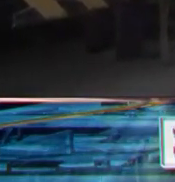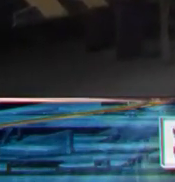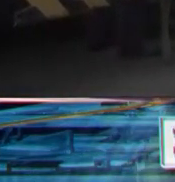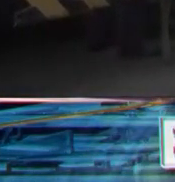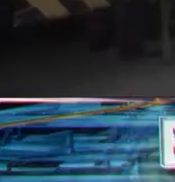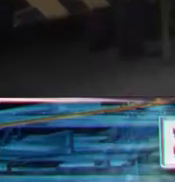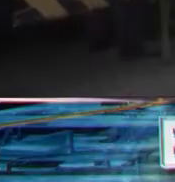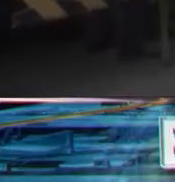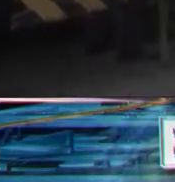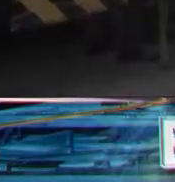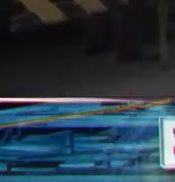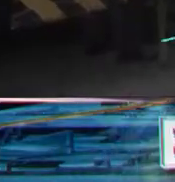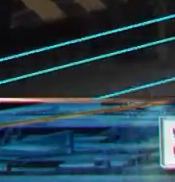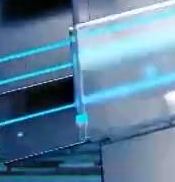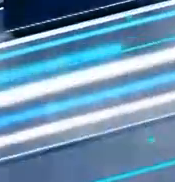28 гигакалория болады.